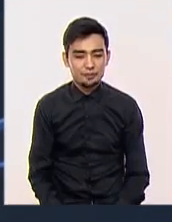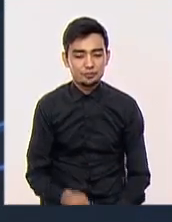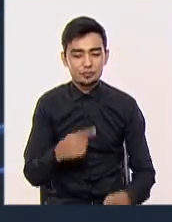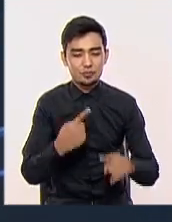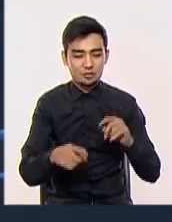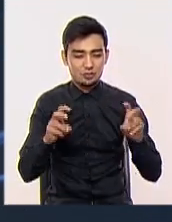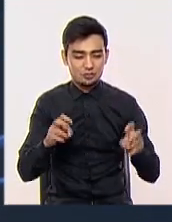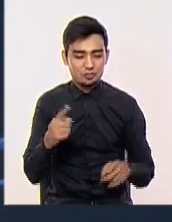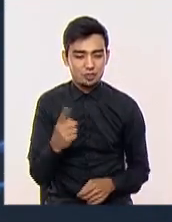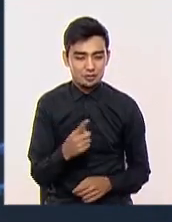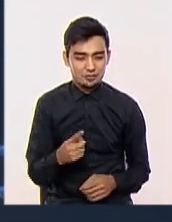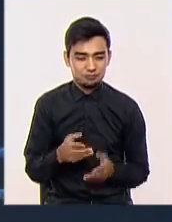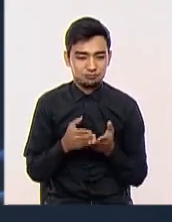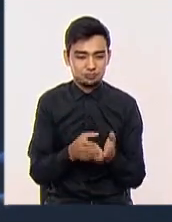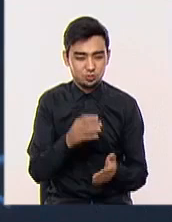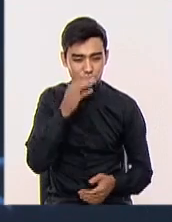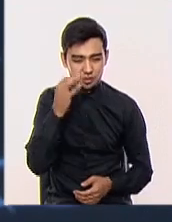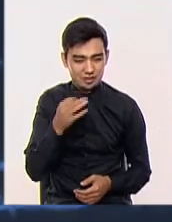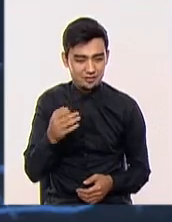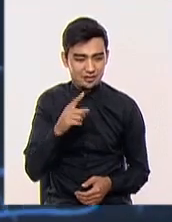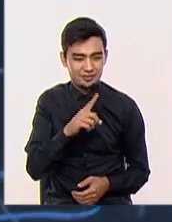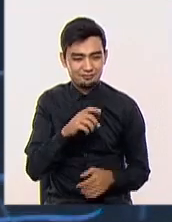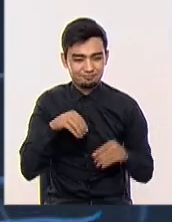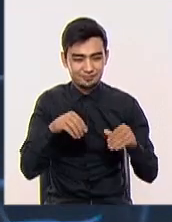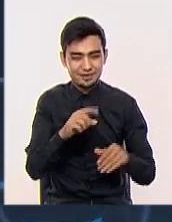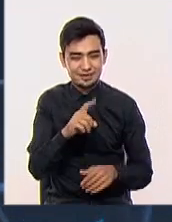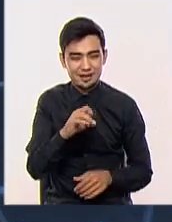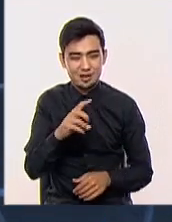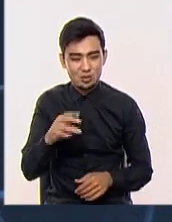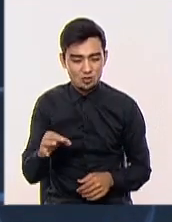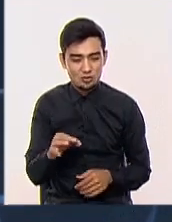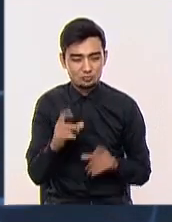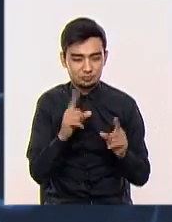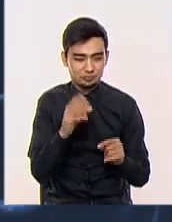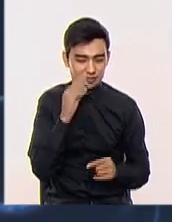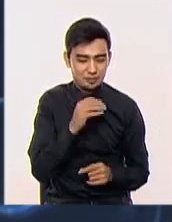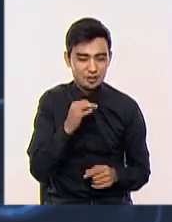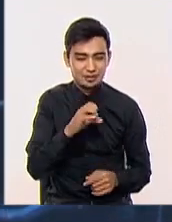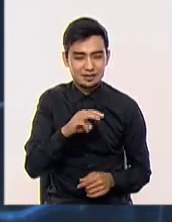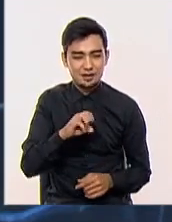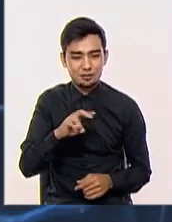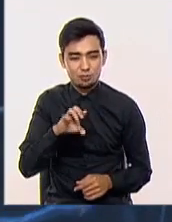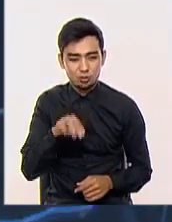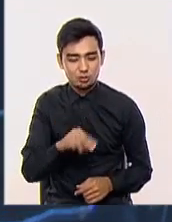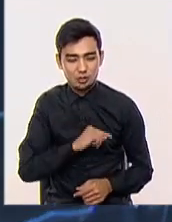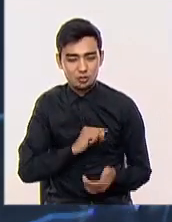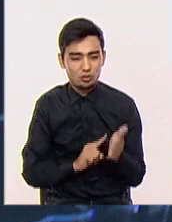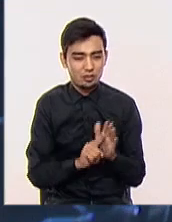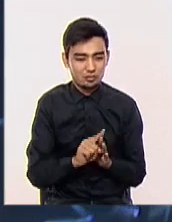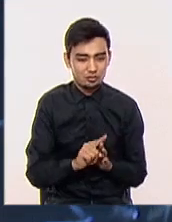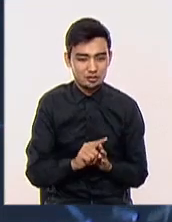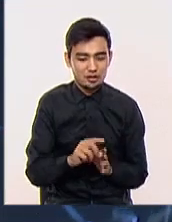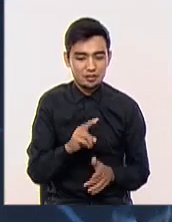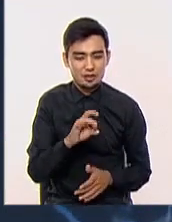К другим темам. Первый корабль с украинским зерном может покинуть черноморские порты уже на этой неделе. Накануне в Стамбуле заработал